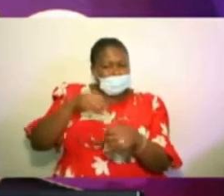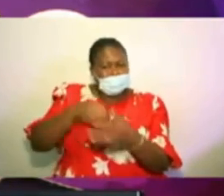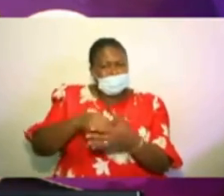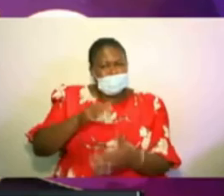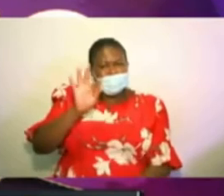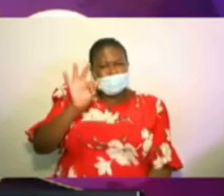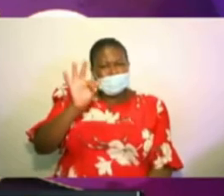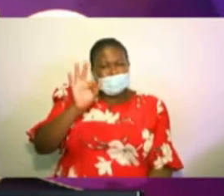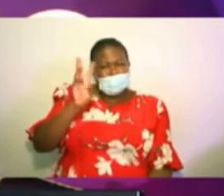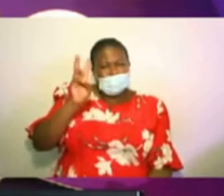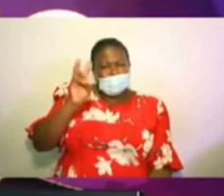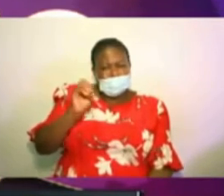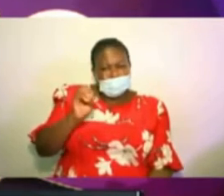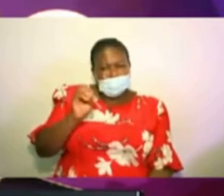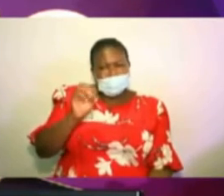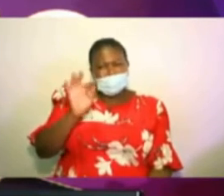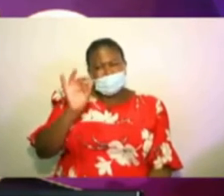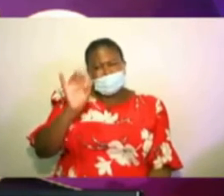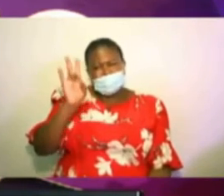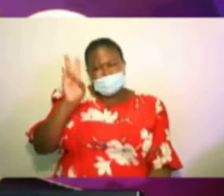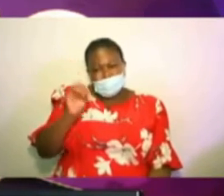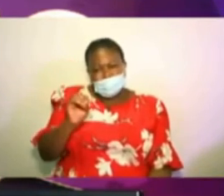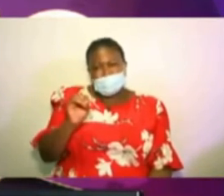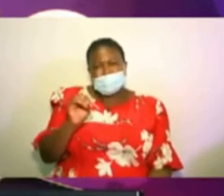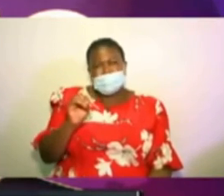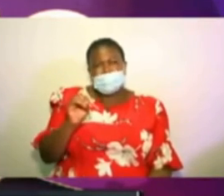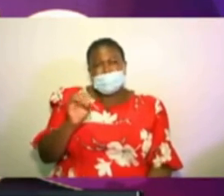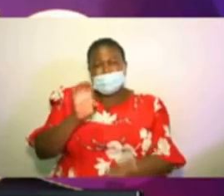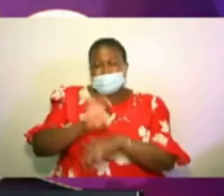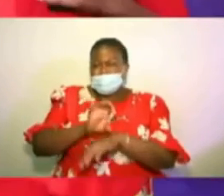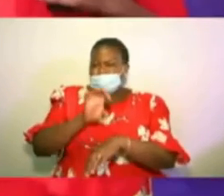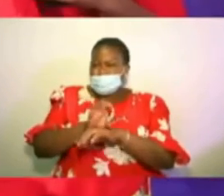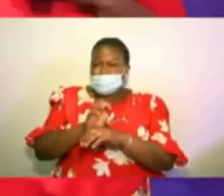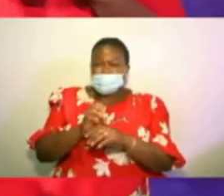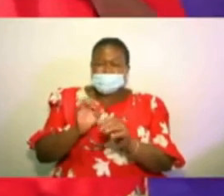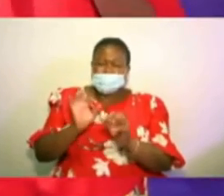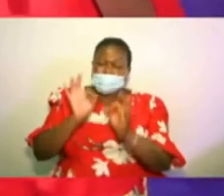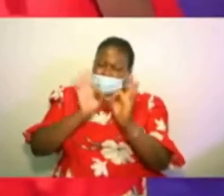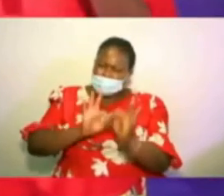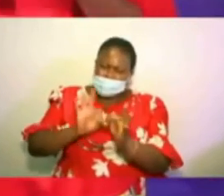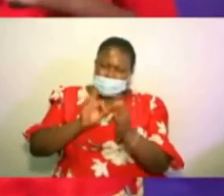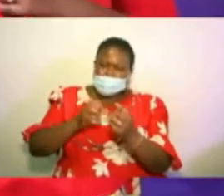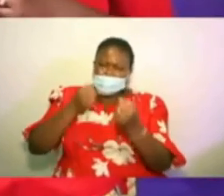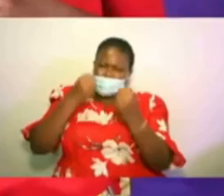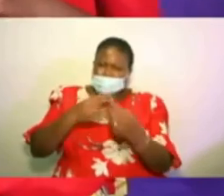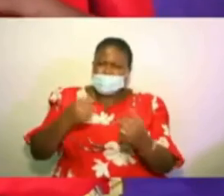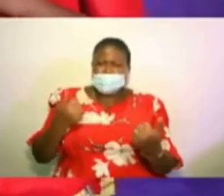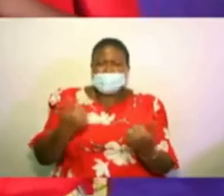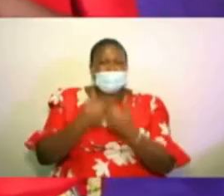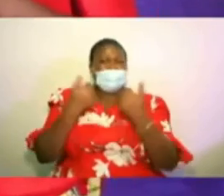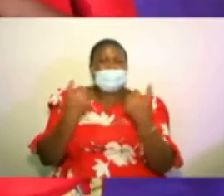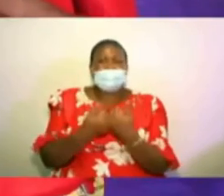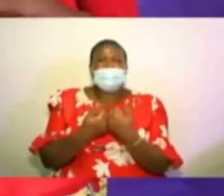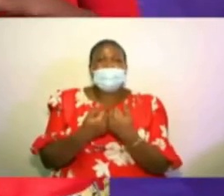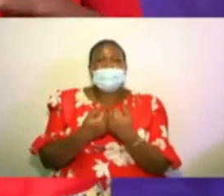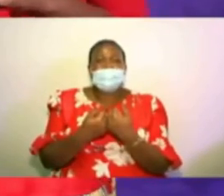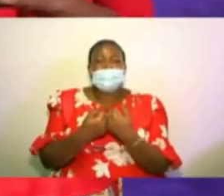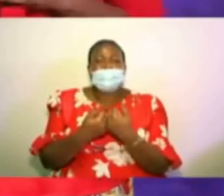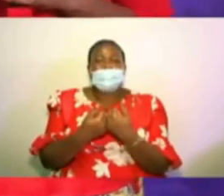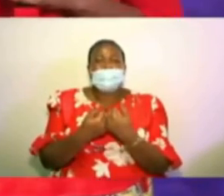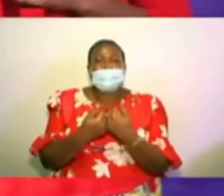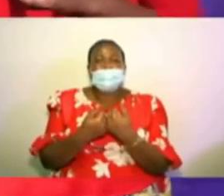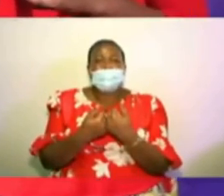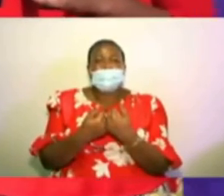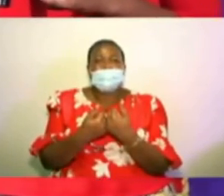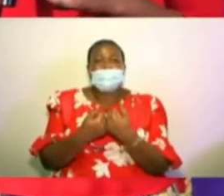chapitre commence à raconter les difficultés, les crises que l'église a rencontrées pendant les années 50. Loss of virtually